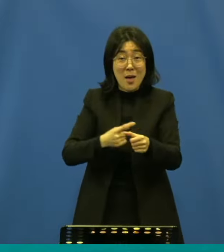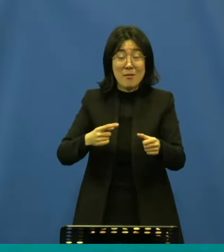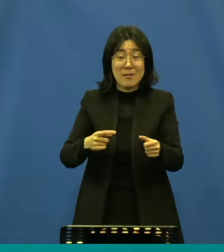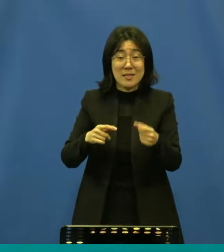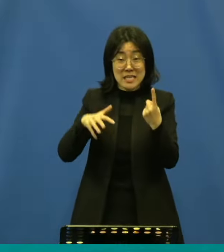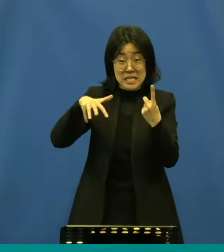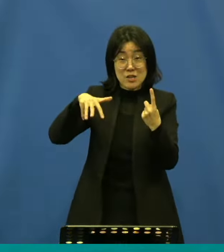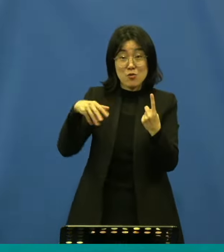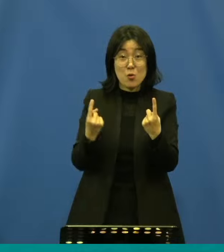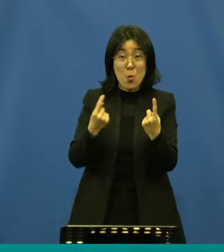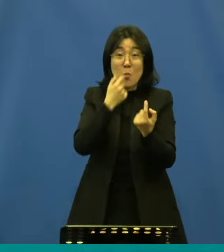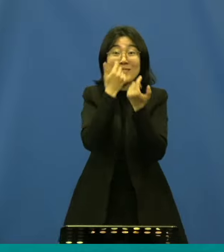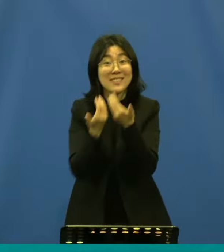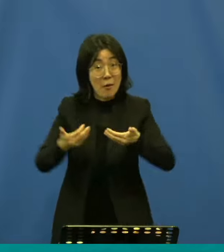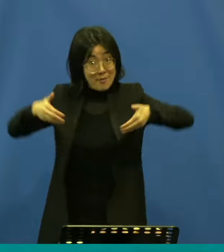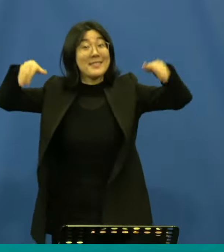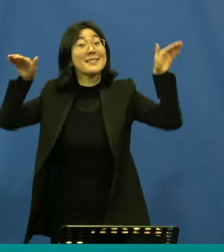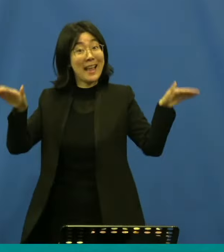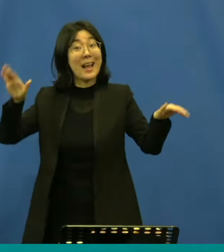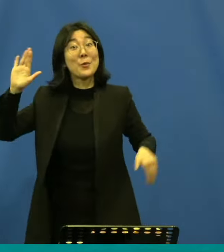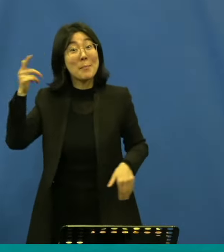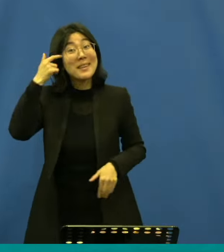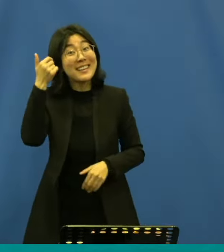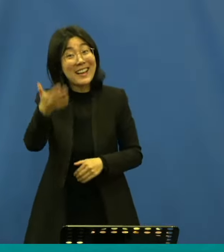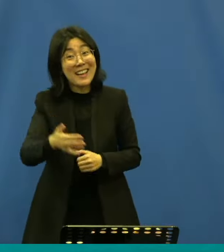보니까 성질은 안 변하더라고요.